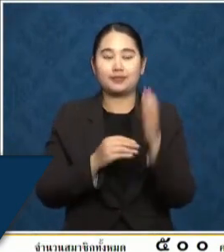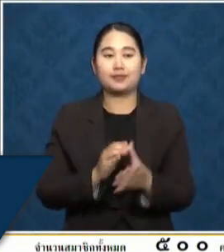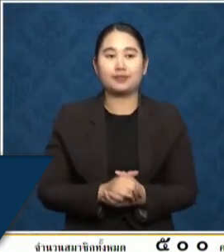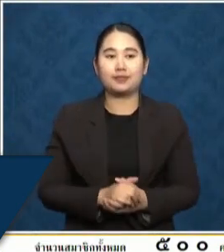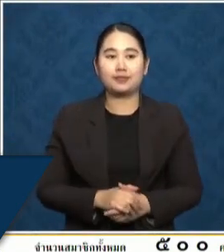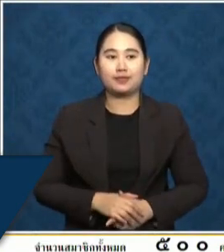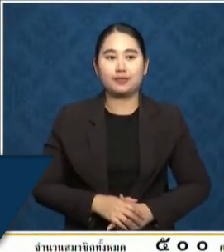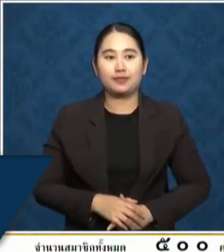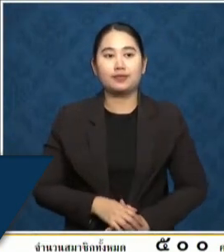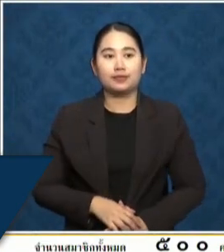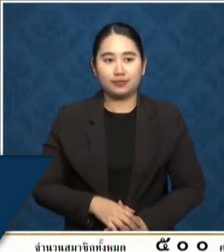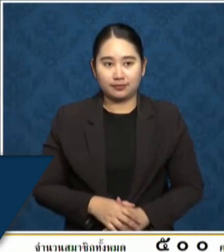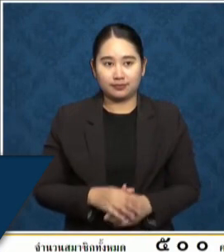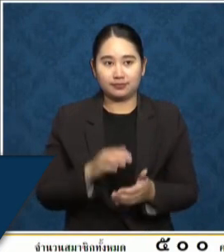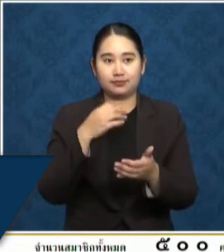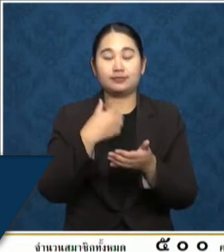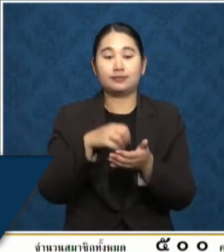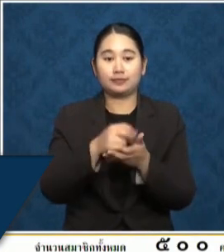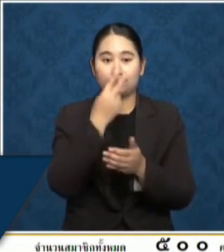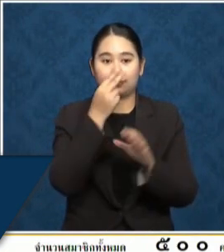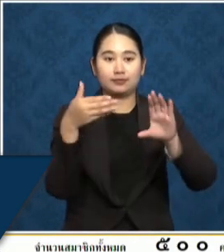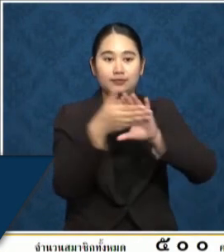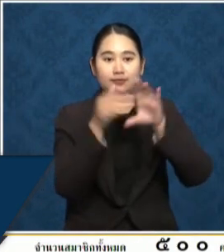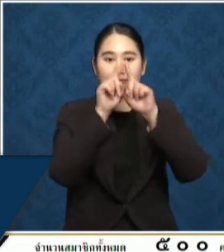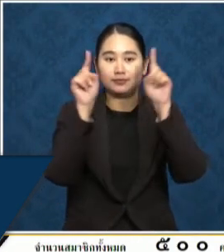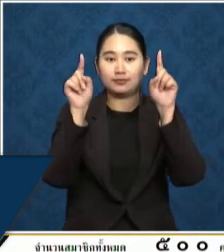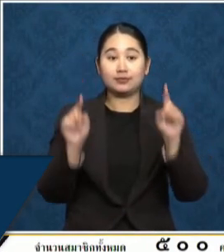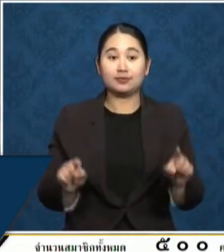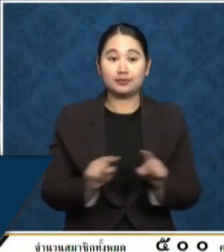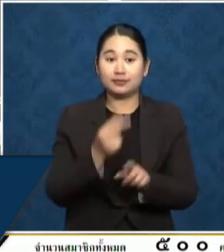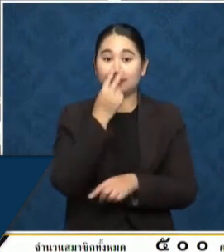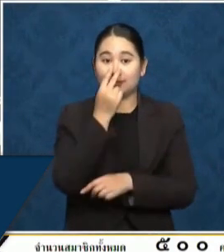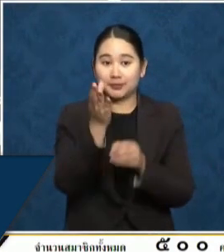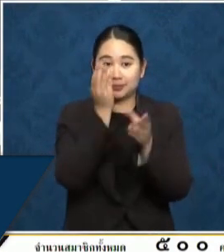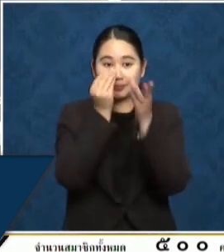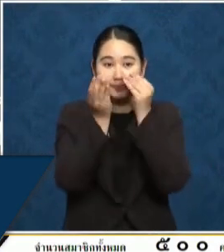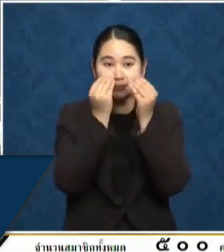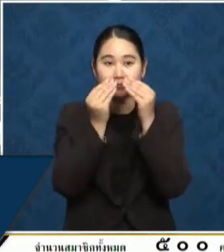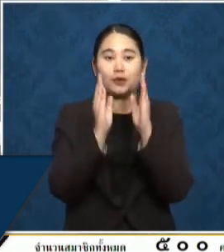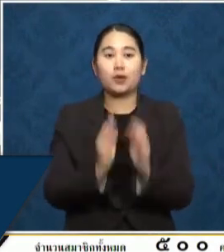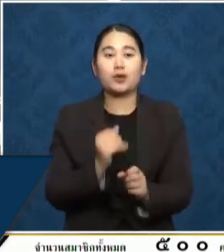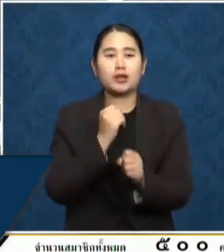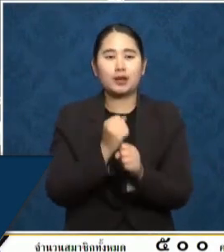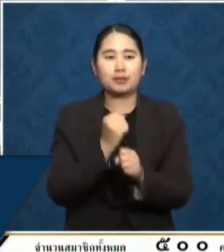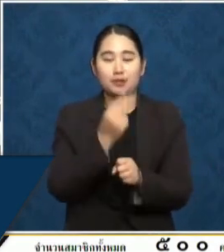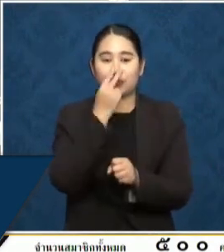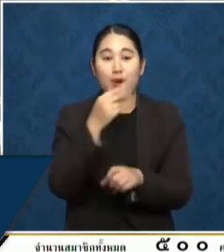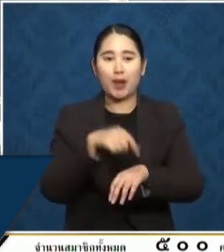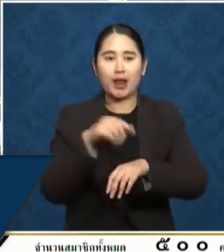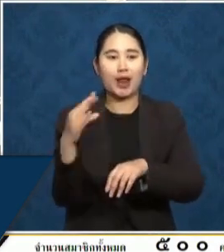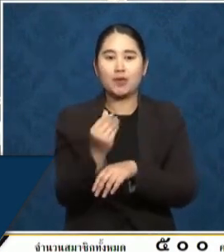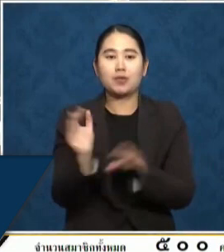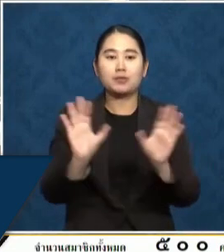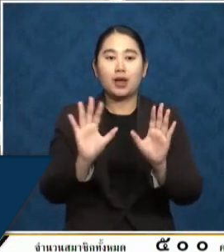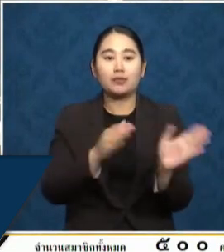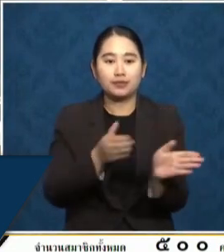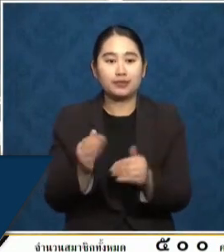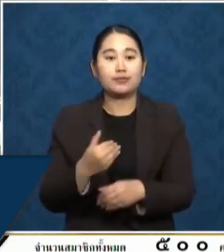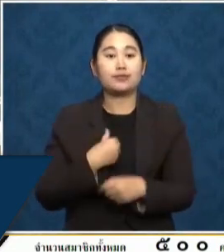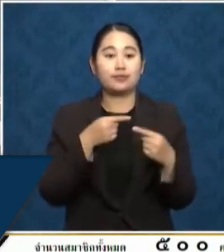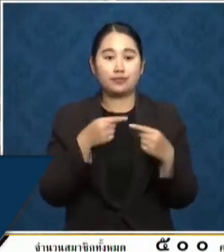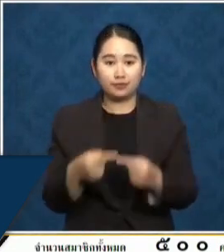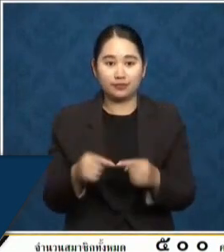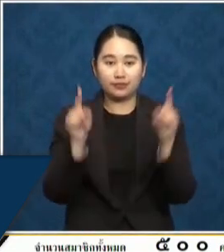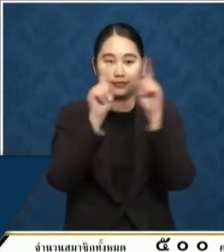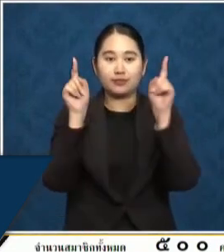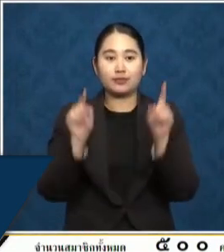ใต้ครับธรรธานครัผมอยากใหดูสไลนหนาแรกนะครับเพื่อนท่านจำนาทีจะได้ไม่ไปเร็วจงเกินไปสไนหนา